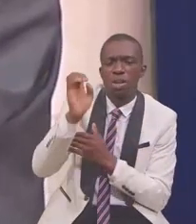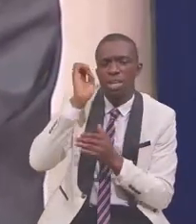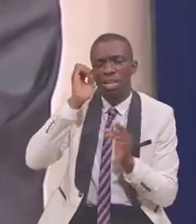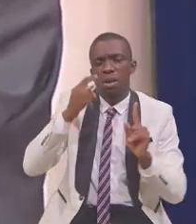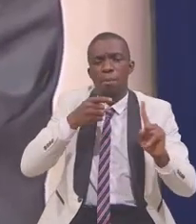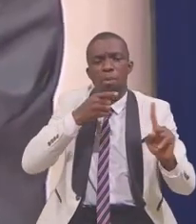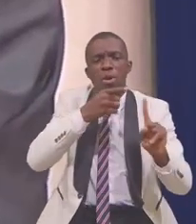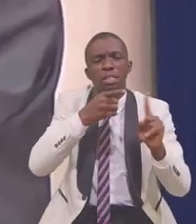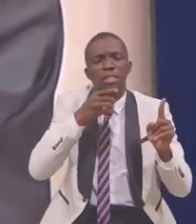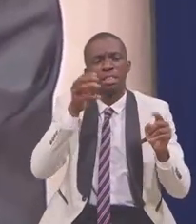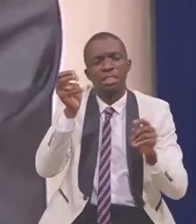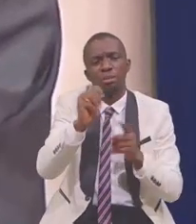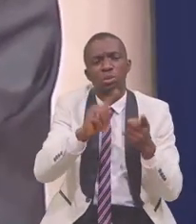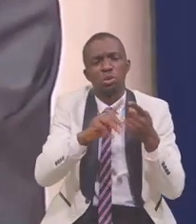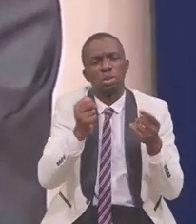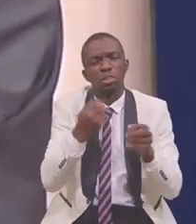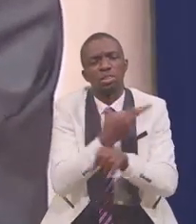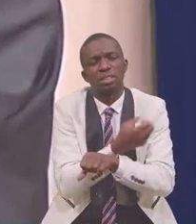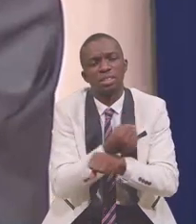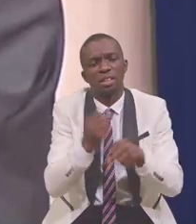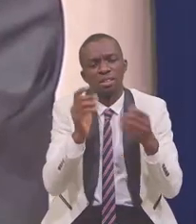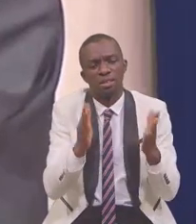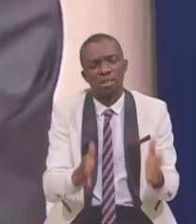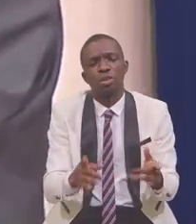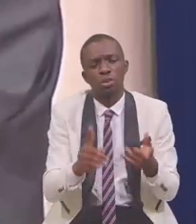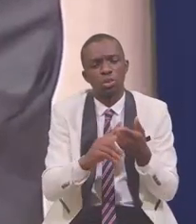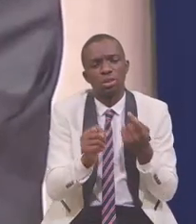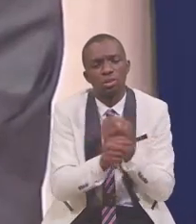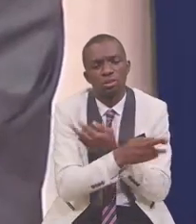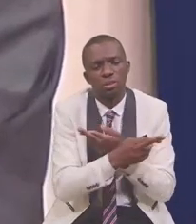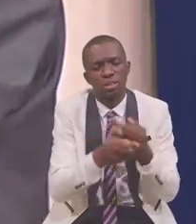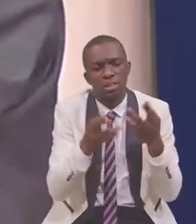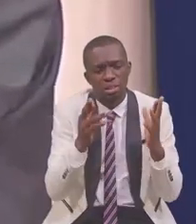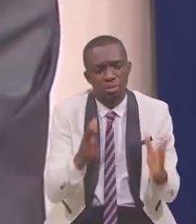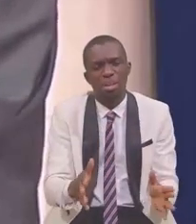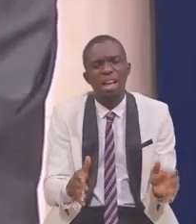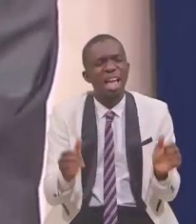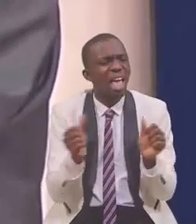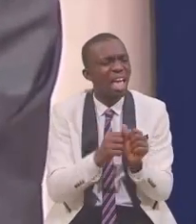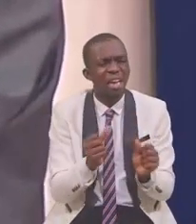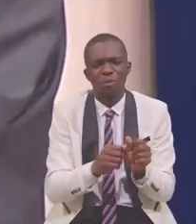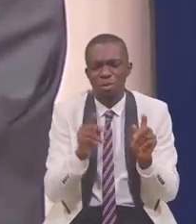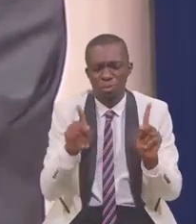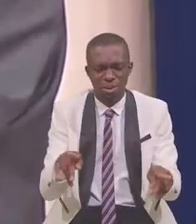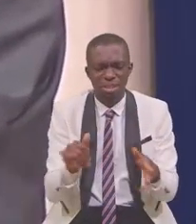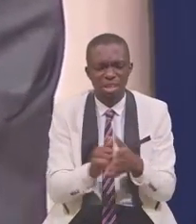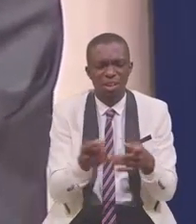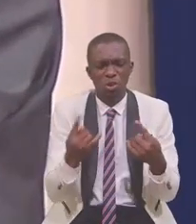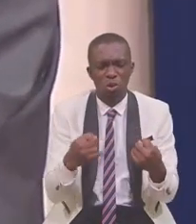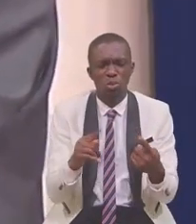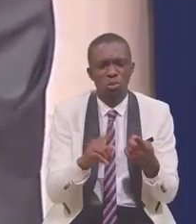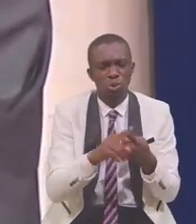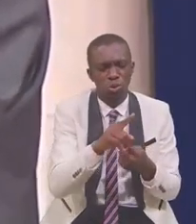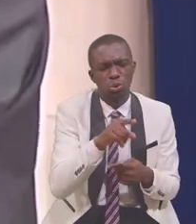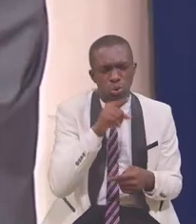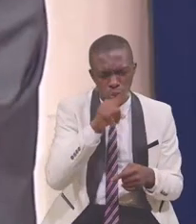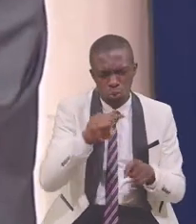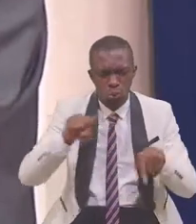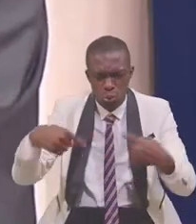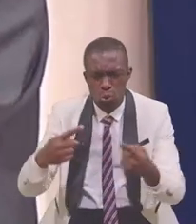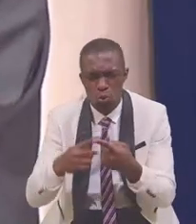il a doigté le Rédempteur. Vous allez faire de même. Tous ceux qui vous rencontrent, ceux qui même passent et